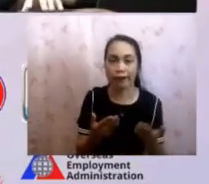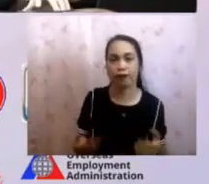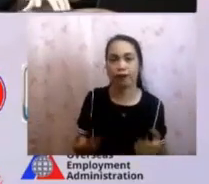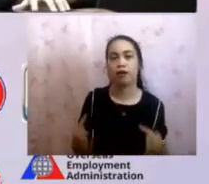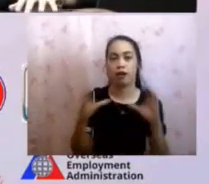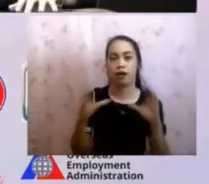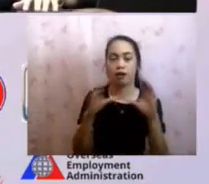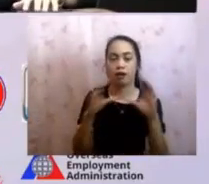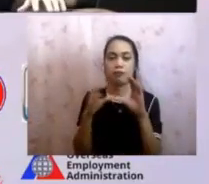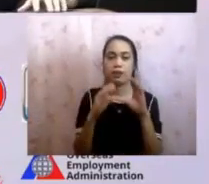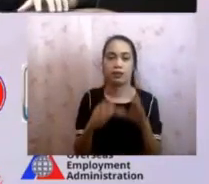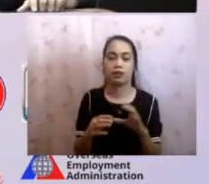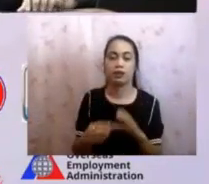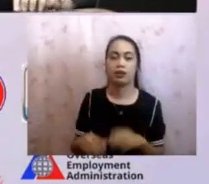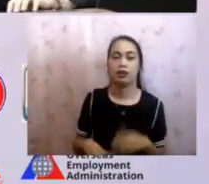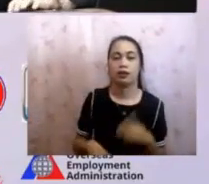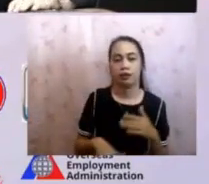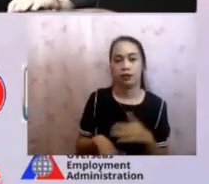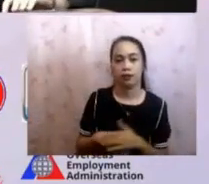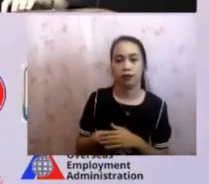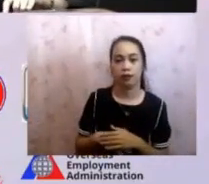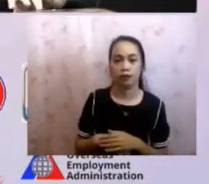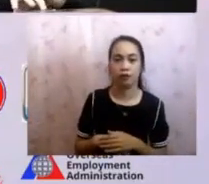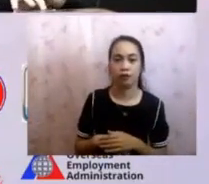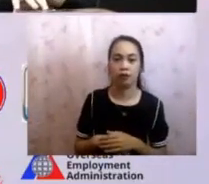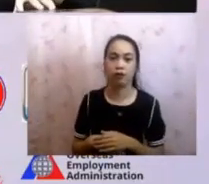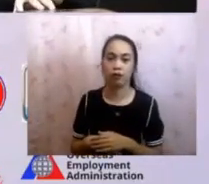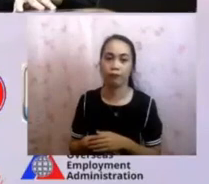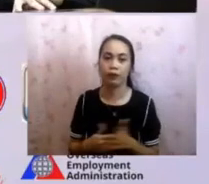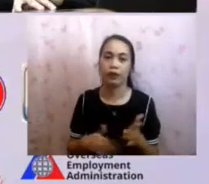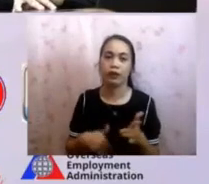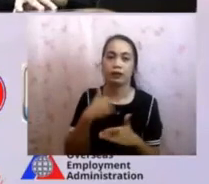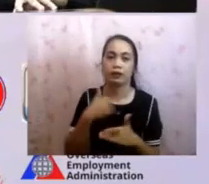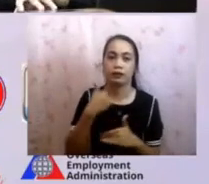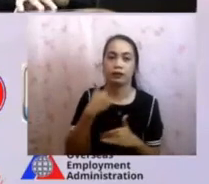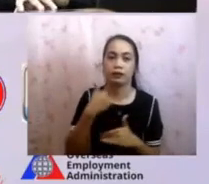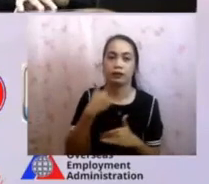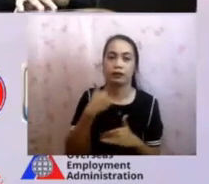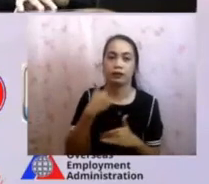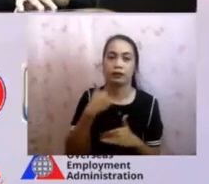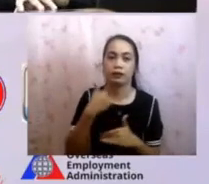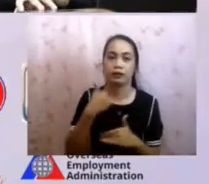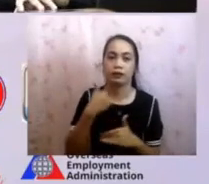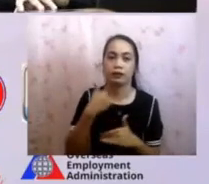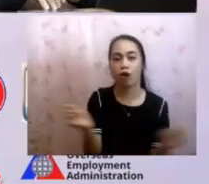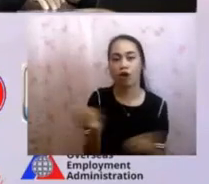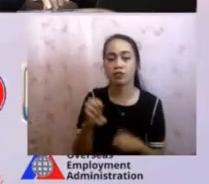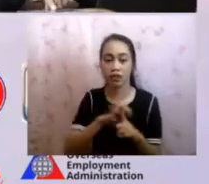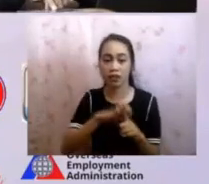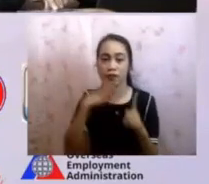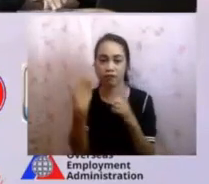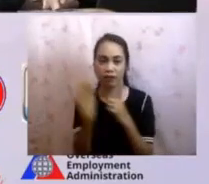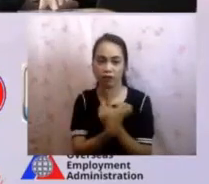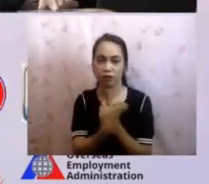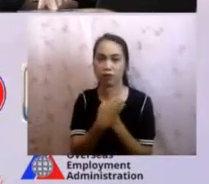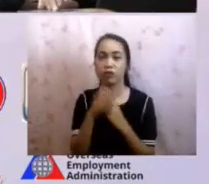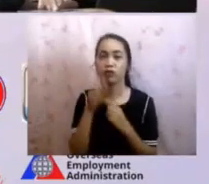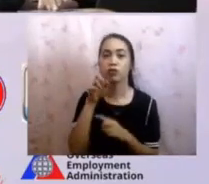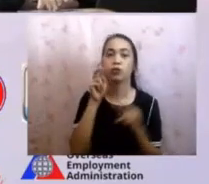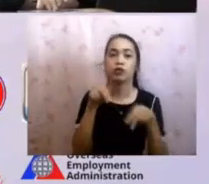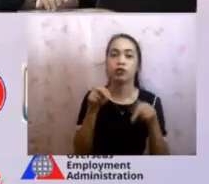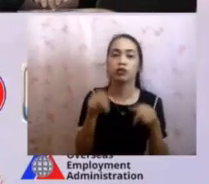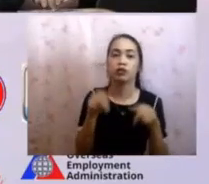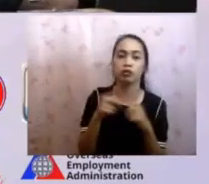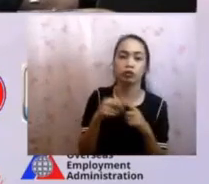way, makapangutana mo kung kumusta ba ang office environment. Kay basin unya toxic din yung mga tao din